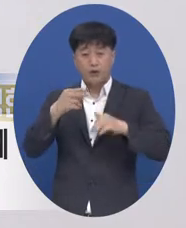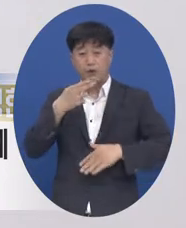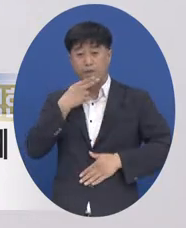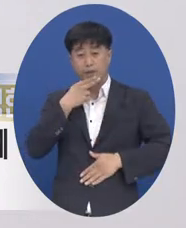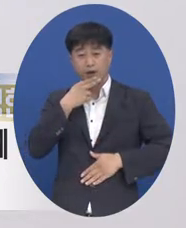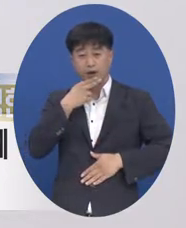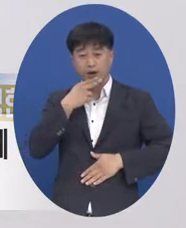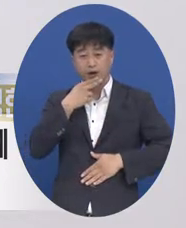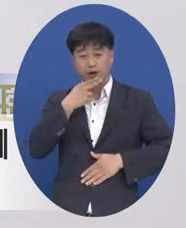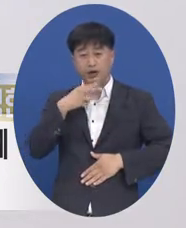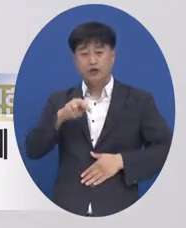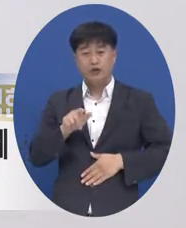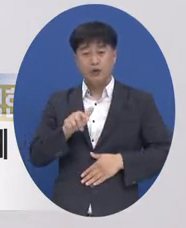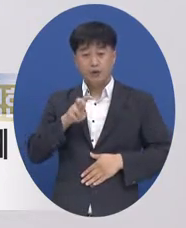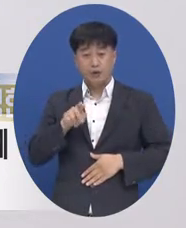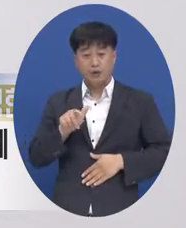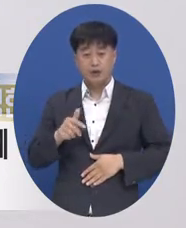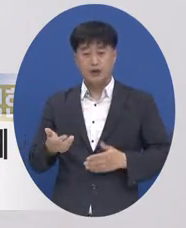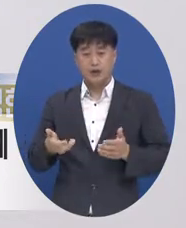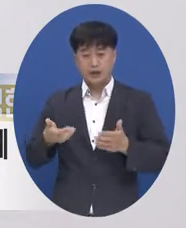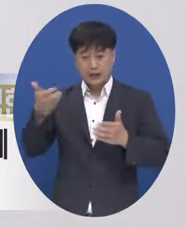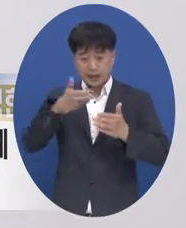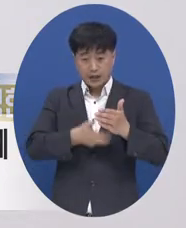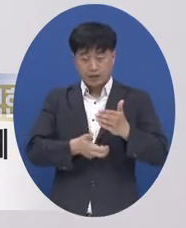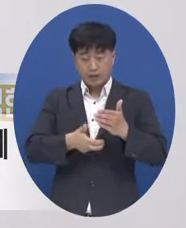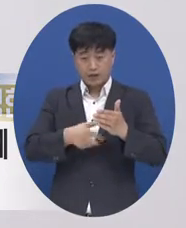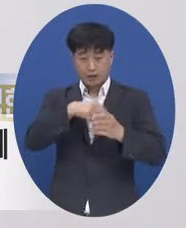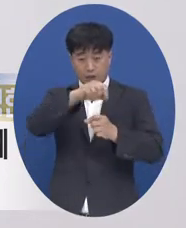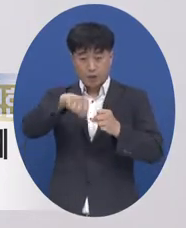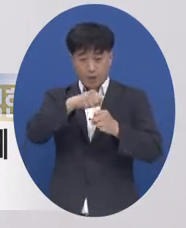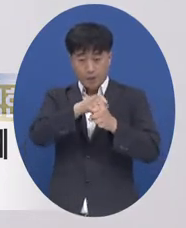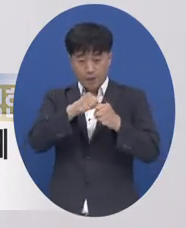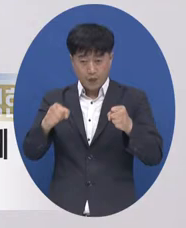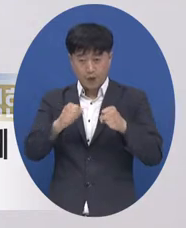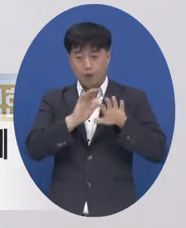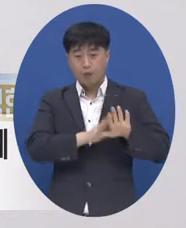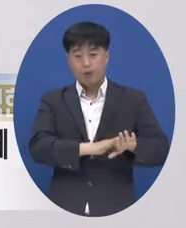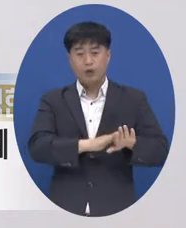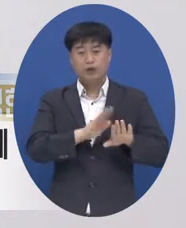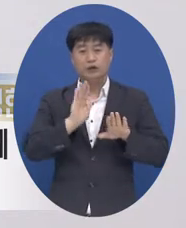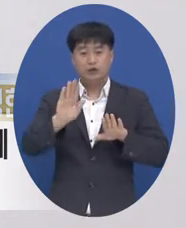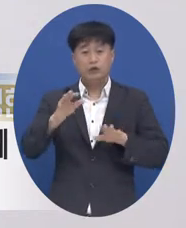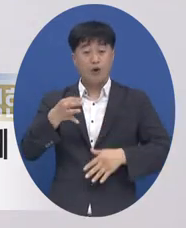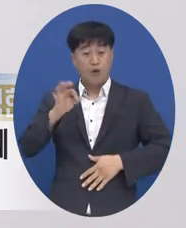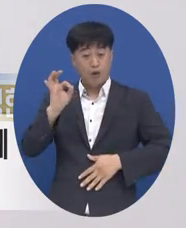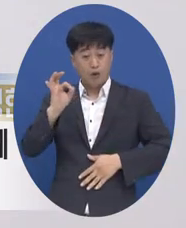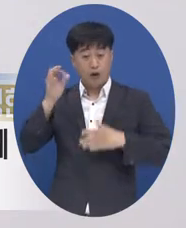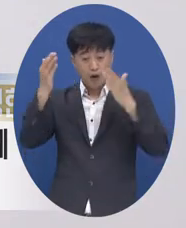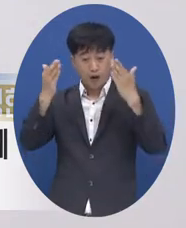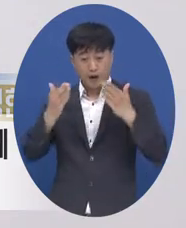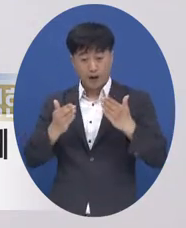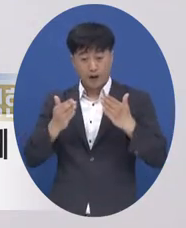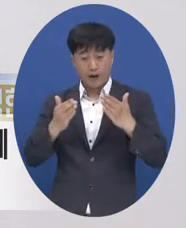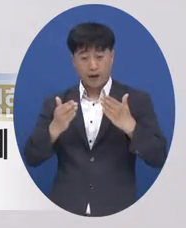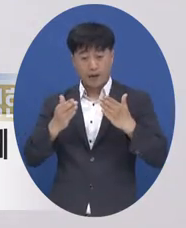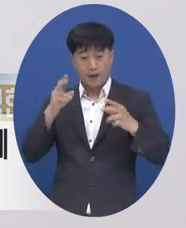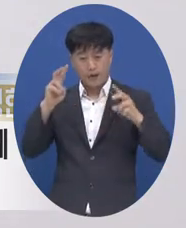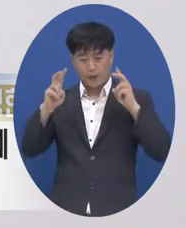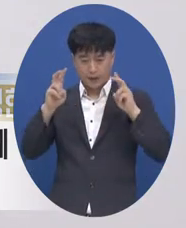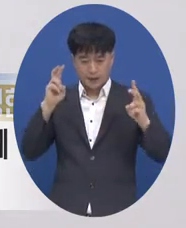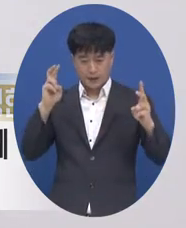않도록 그 폐 성면을 담아서 입구를 막고 보관을 한 후에 그